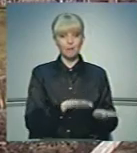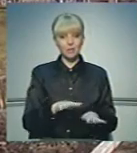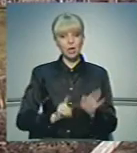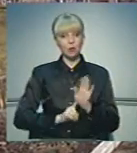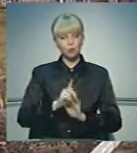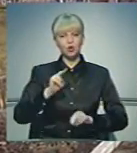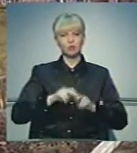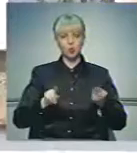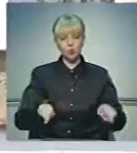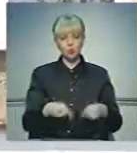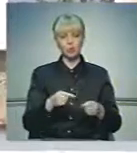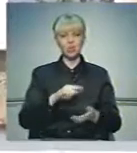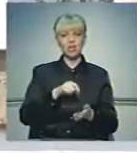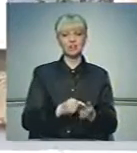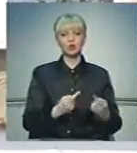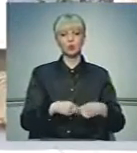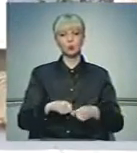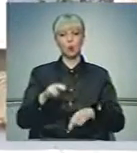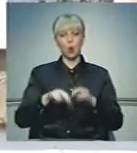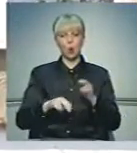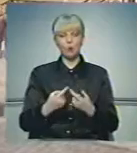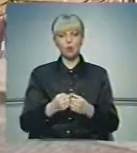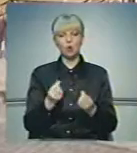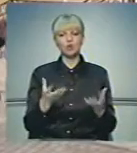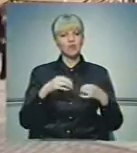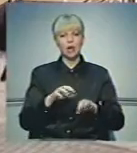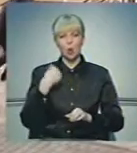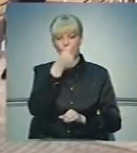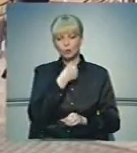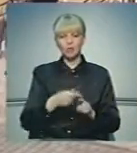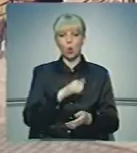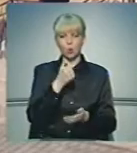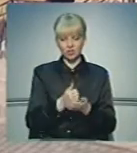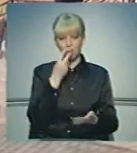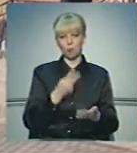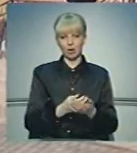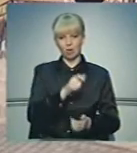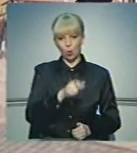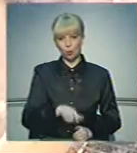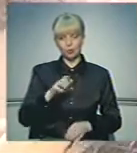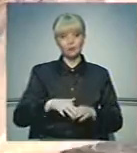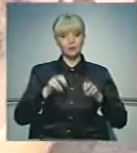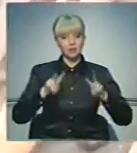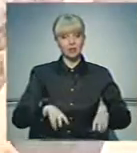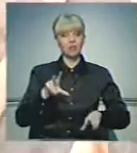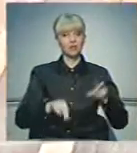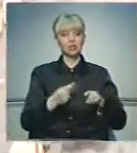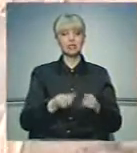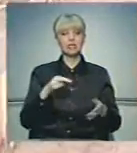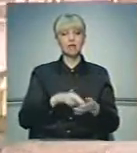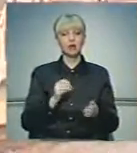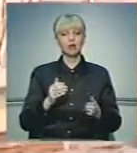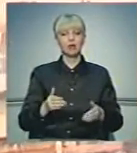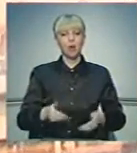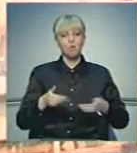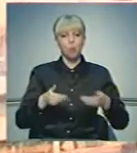почали розбудовувати інфраструктурні об'єкти, в які гроші не вкладалися роками – це основний показник для людей. Фахівці вважають, що це стало і